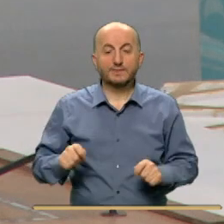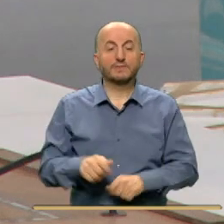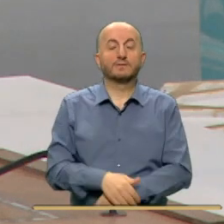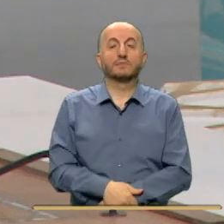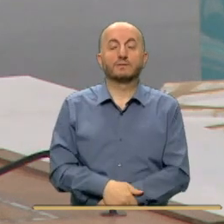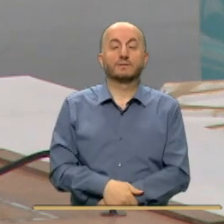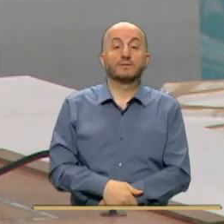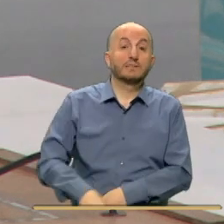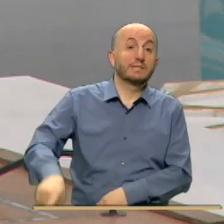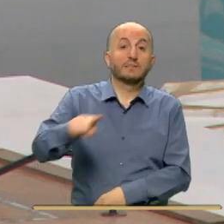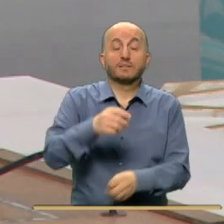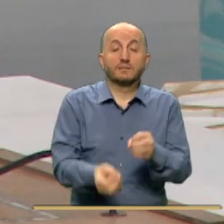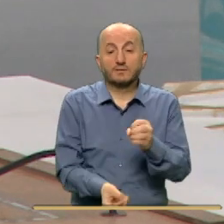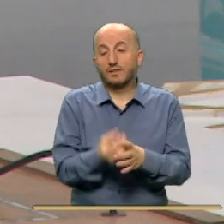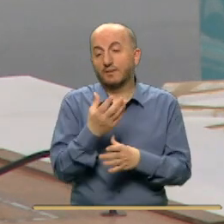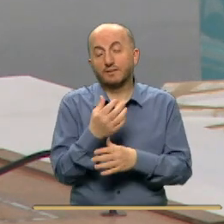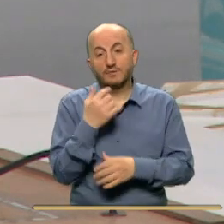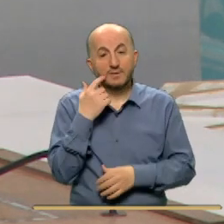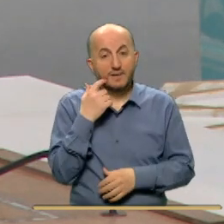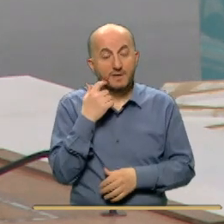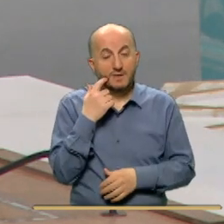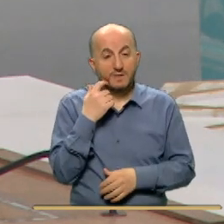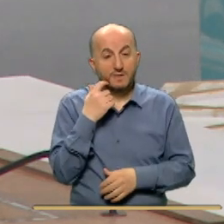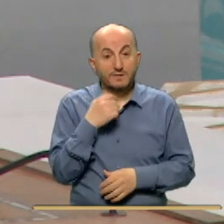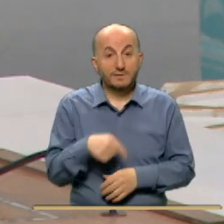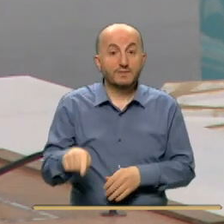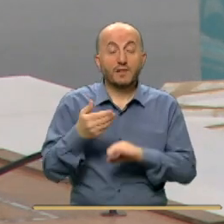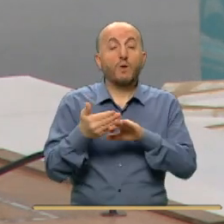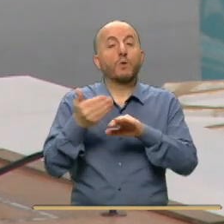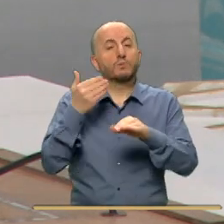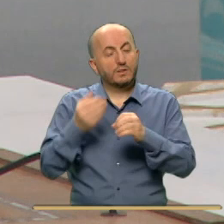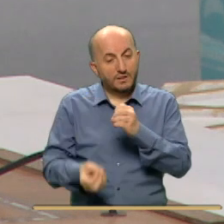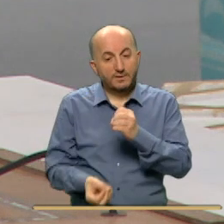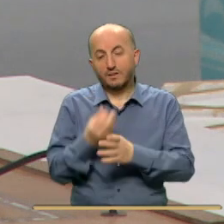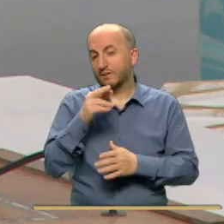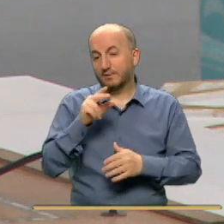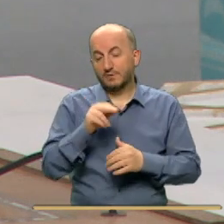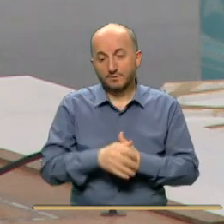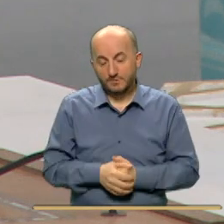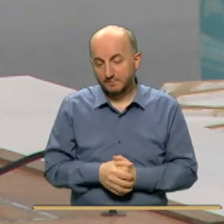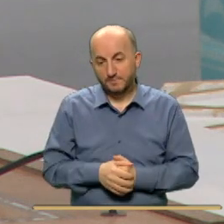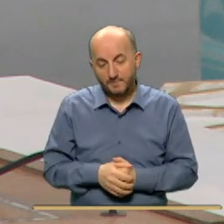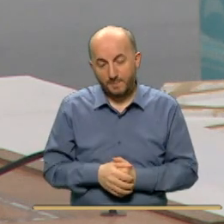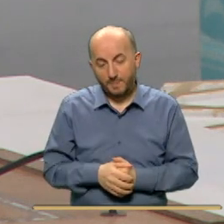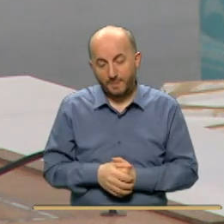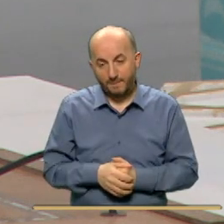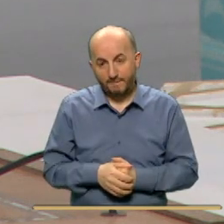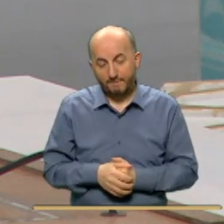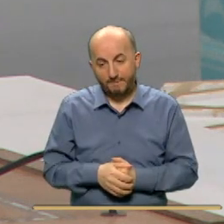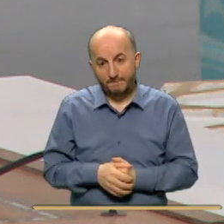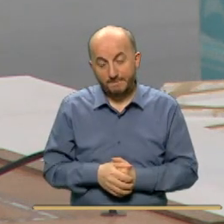Halakakum, sizi yarattı. وَالَّذ۪ينَ مِنْ قَبْلِكُمْ Sizden öncekileri yarattığı gibi sizi de